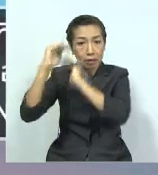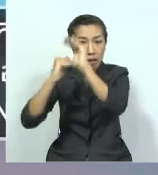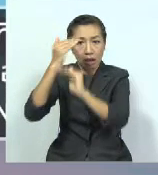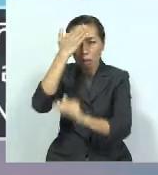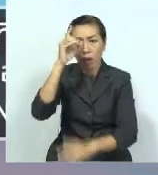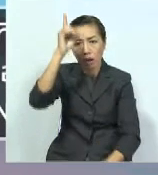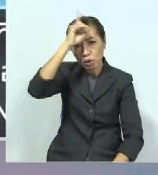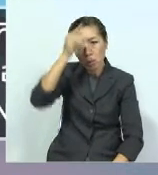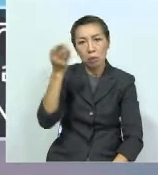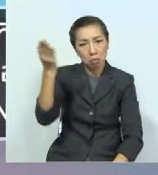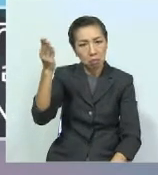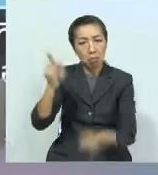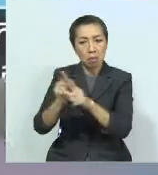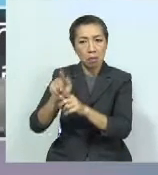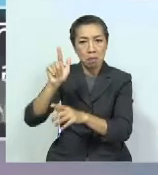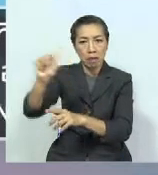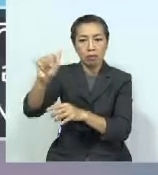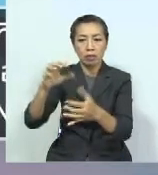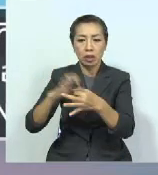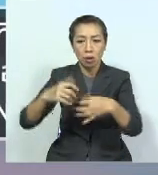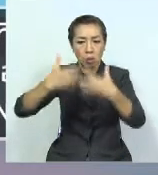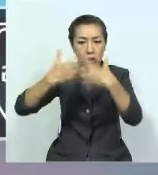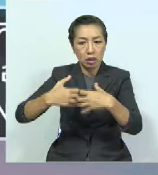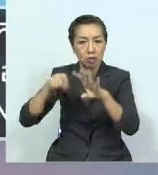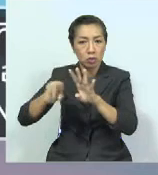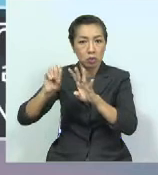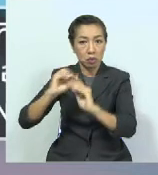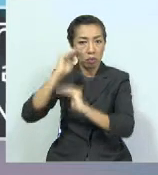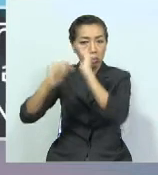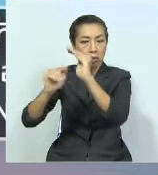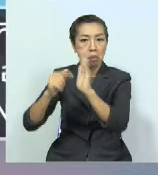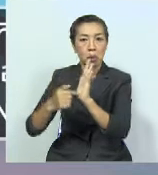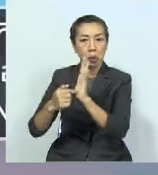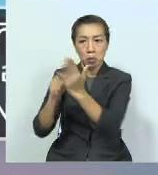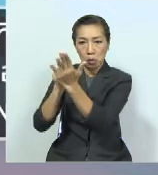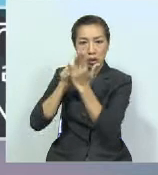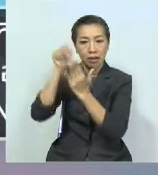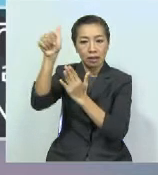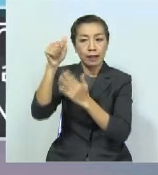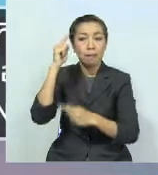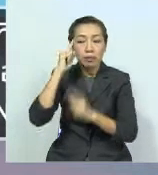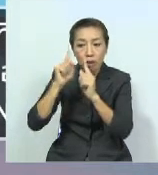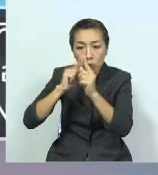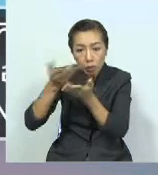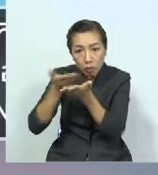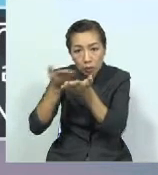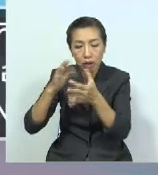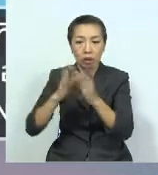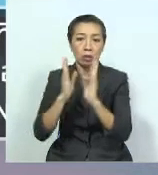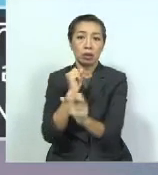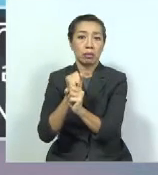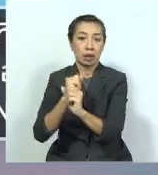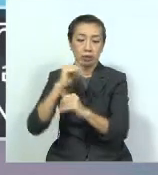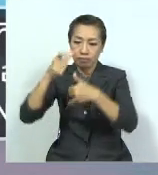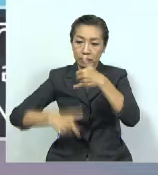เยอรมนีถือว่าเป็นต้นแบบนะคะของการพัฒนาอุตสาหกรรม 4.0 นอกจากนี้ยังหารือถึงการพัฒนาทรัพยากรมนุษย์